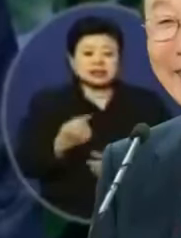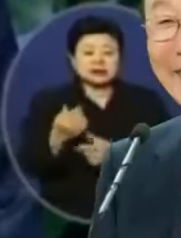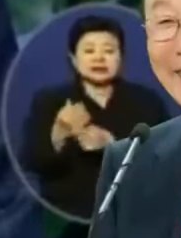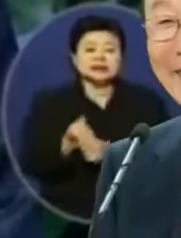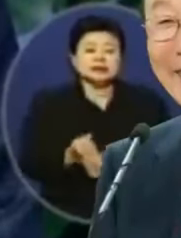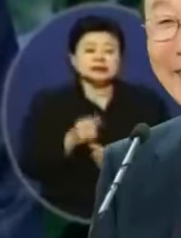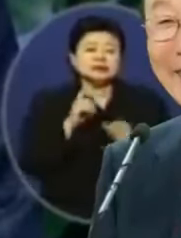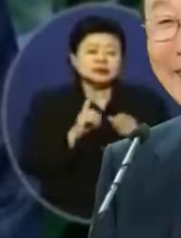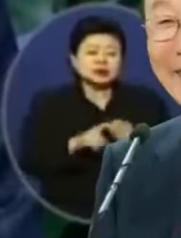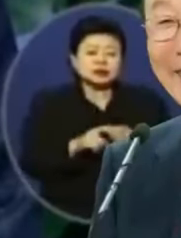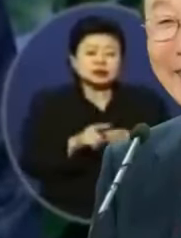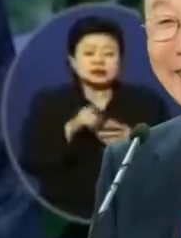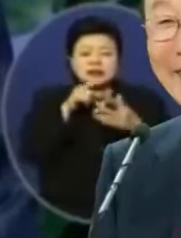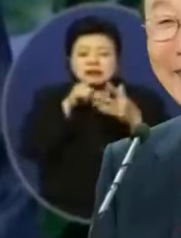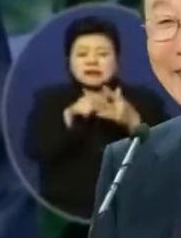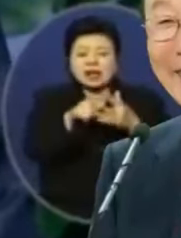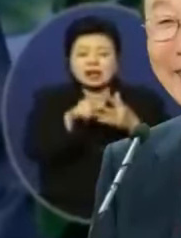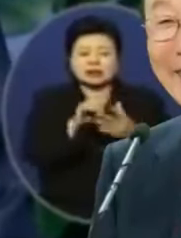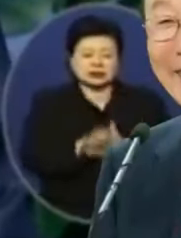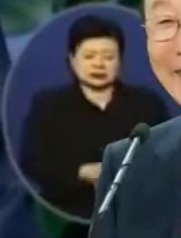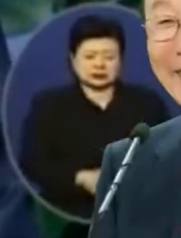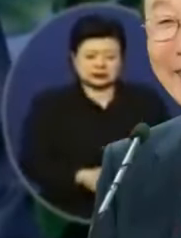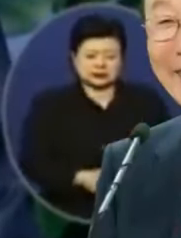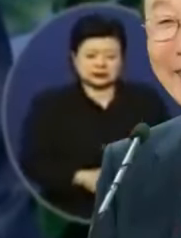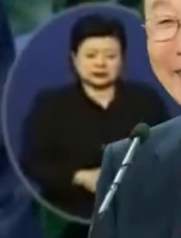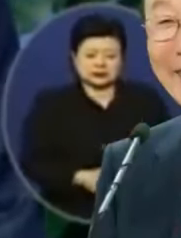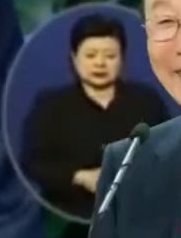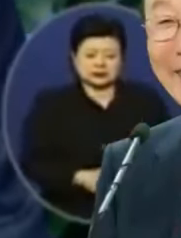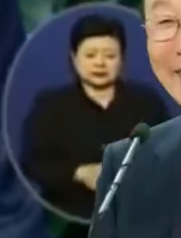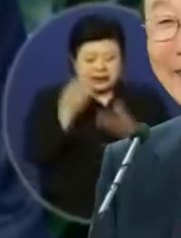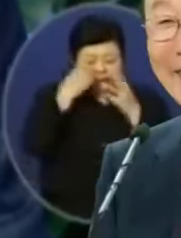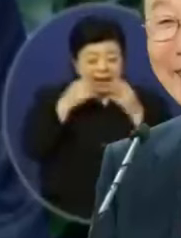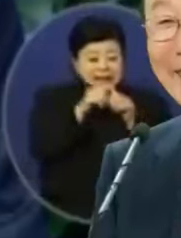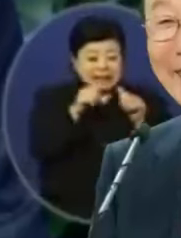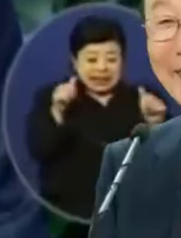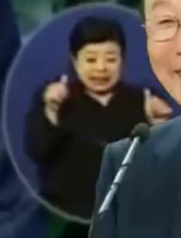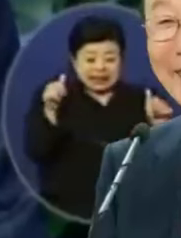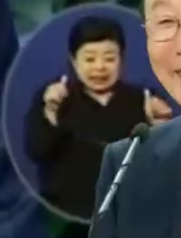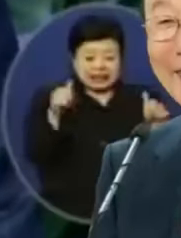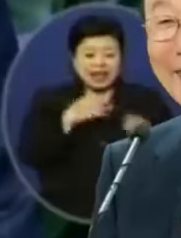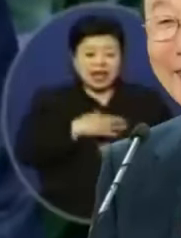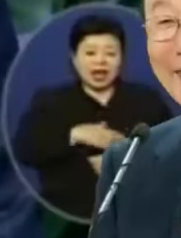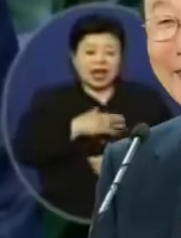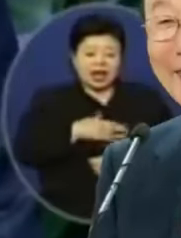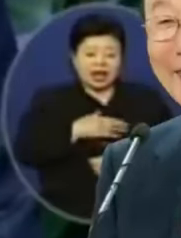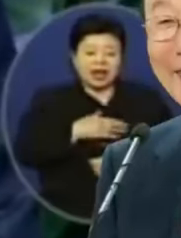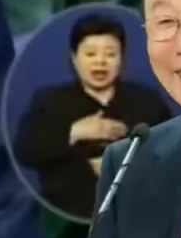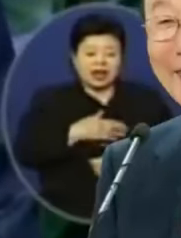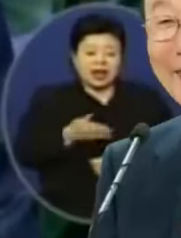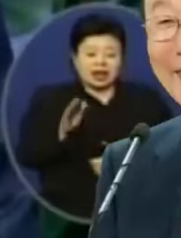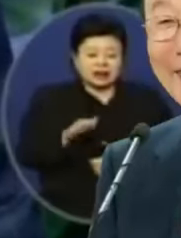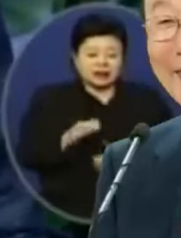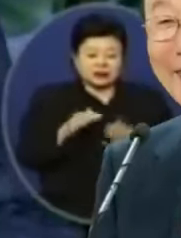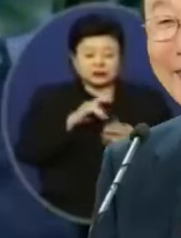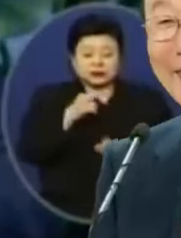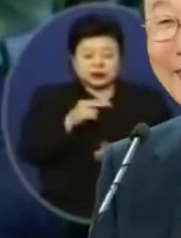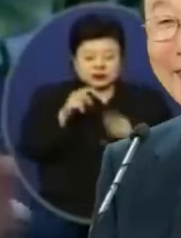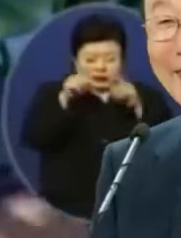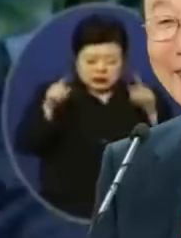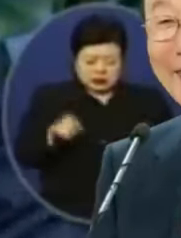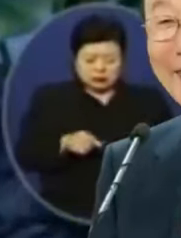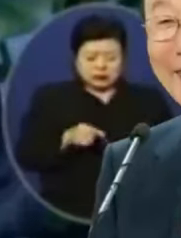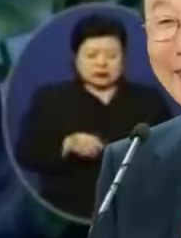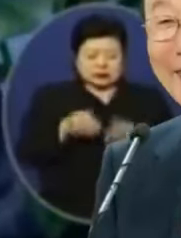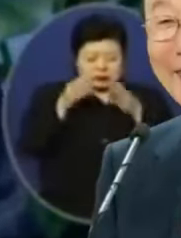그렇게 하는 것을 알았단 말입니다. 그래서 다니엘은 그걸 알고서도 집으로 돌아가서 창문을